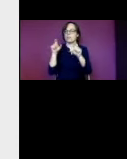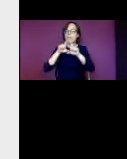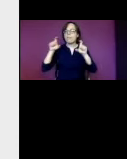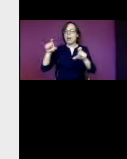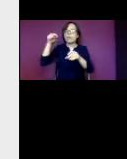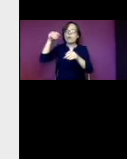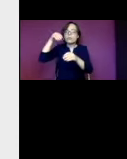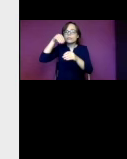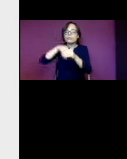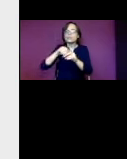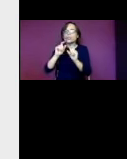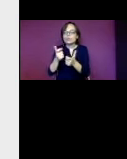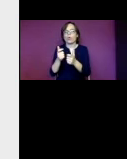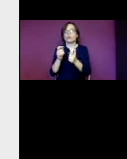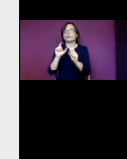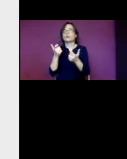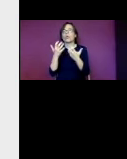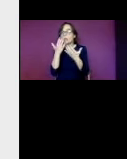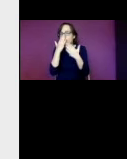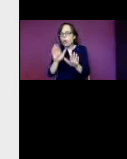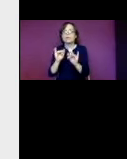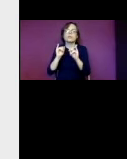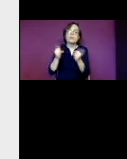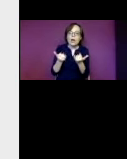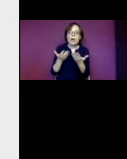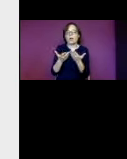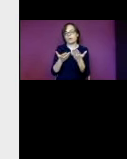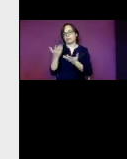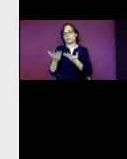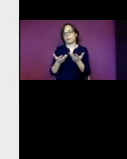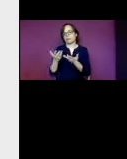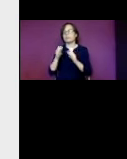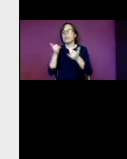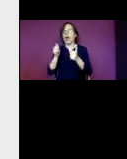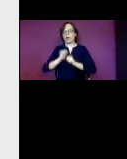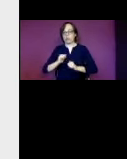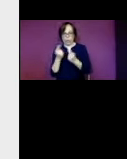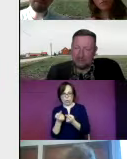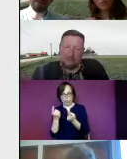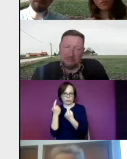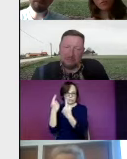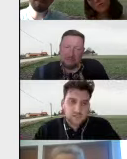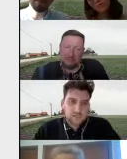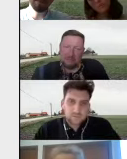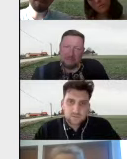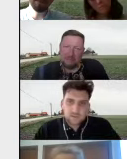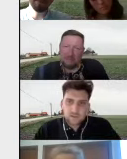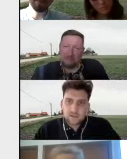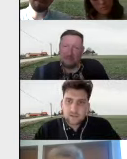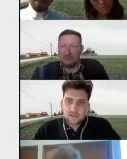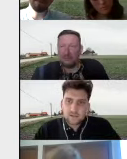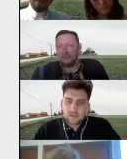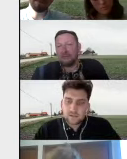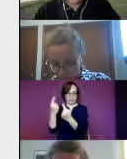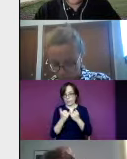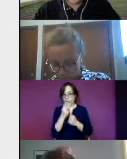kierunek, czy jakieś ramy, w obrębie których siebie promuje. Jeżeli spojrzymy na taki